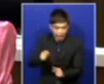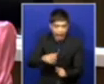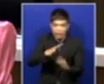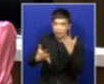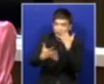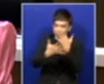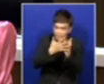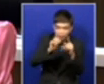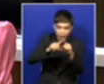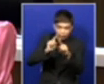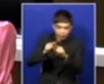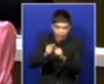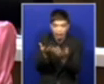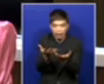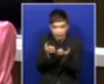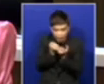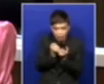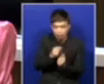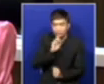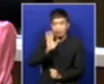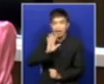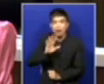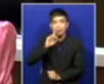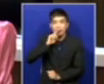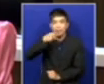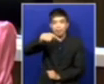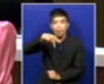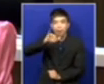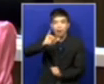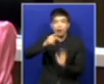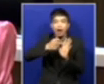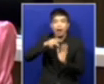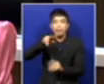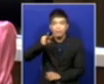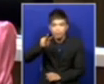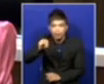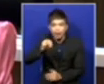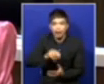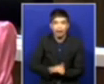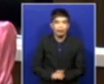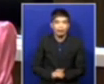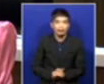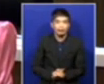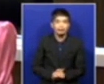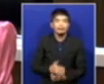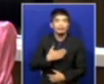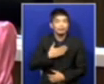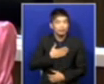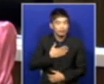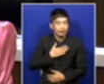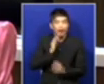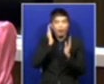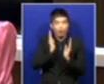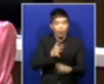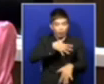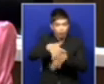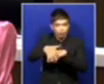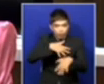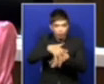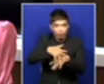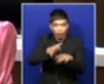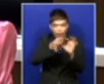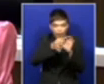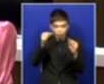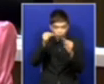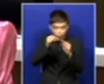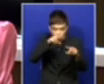ครับไม่ใช่การไปเป็นพยานนี่นะสังคมไทยมันเกิดขึ้นแล้วผมเชื่อว่าพี่น้องประชาชนไม่ติดใจครับเรื่องของการดูแลเรื่อง